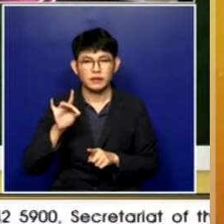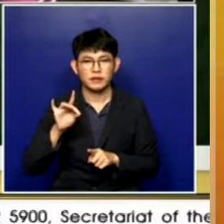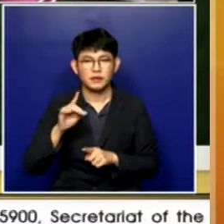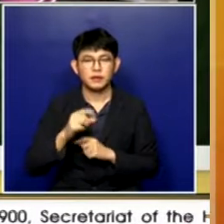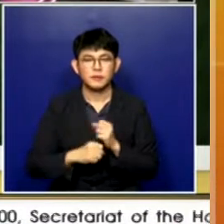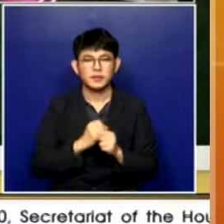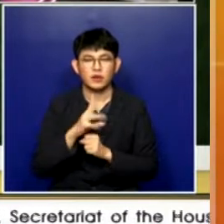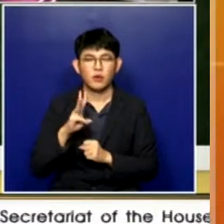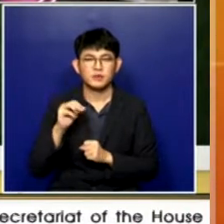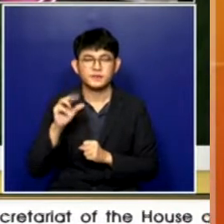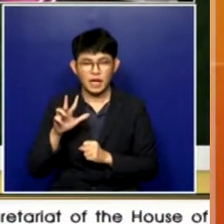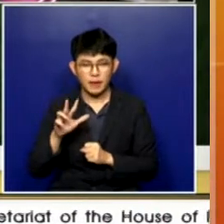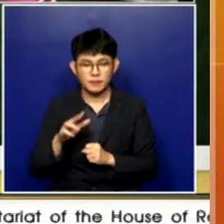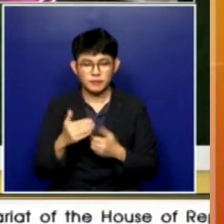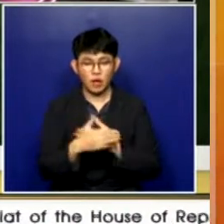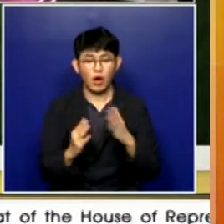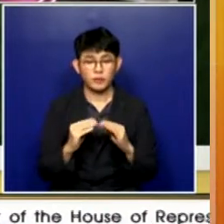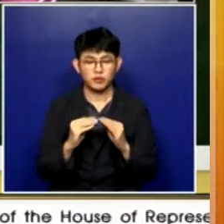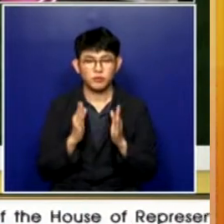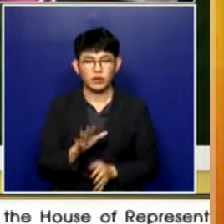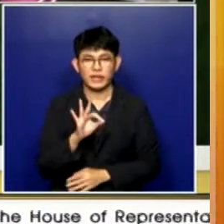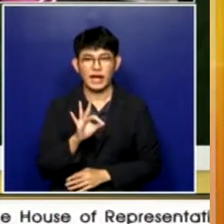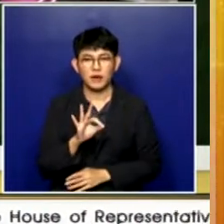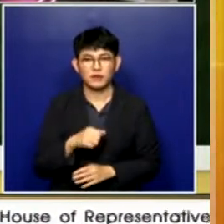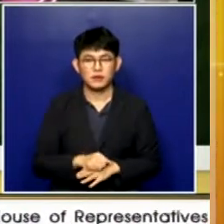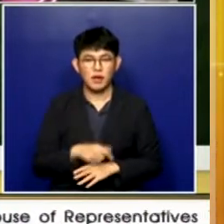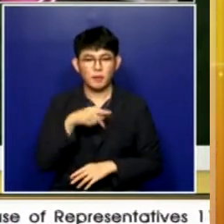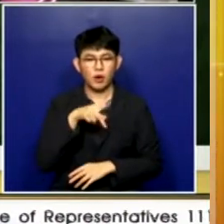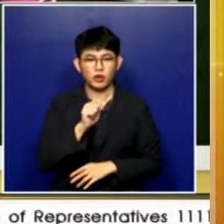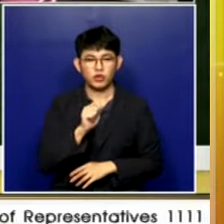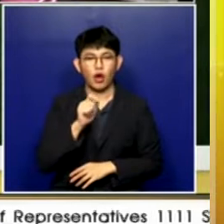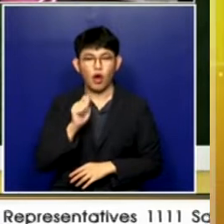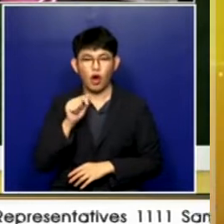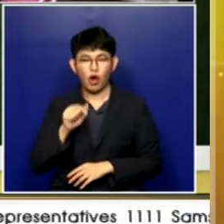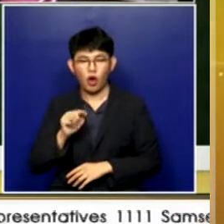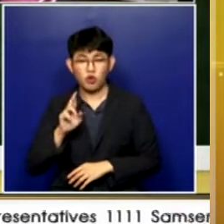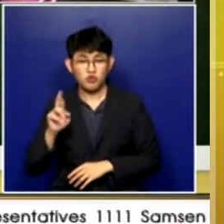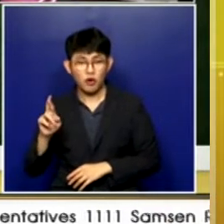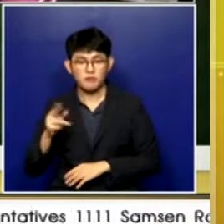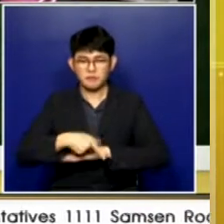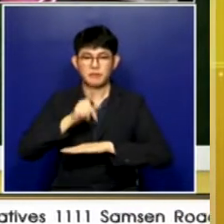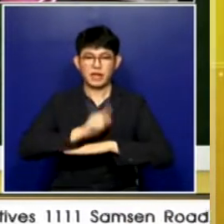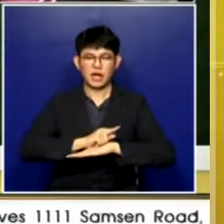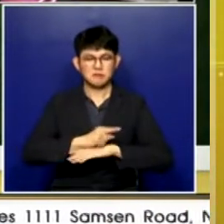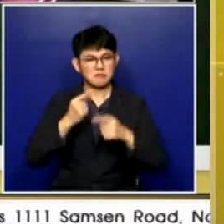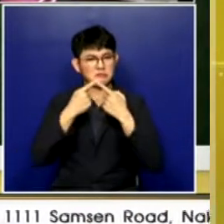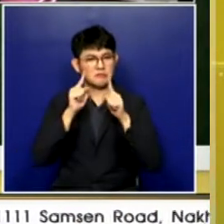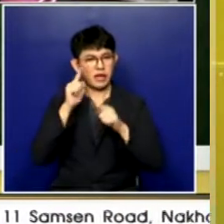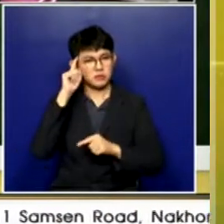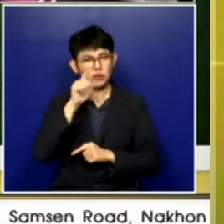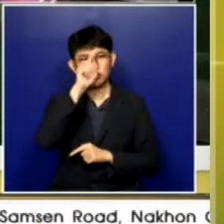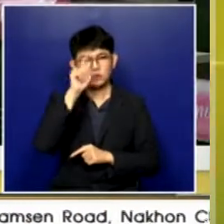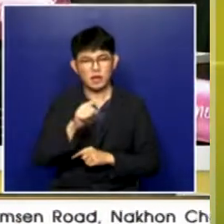ตั้งขึ้นมาเพียงแค่สองเดือนก่อนจะมารับการใหญ่ทั้งที่ทุนจดทะเบียนเพียงแค่ 2ล้านบาทเท่านั้นนะครับก็เลยกล่าวหาว่าคุณจริน